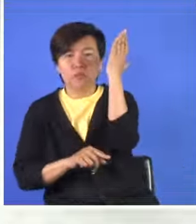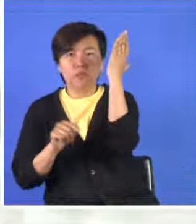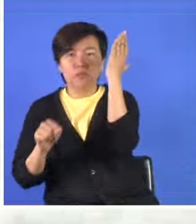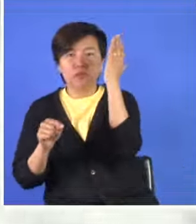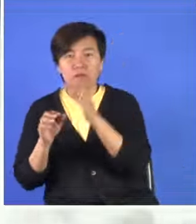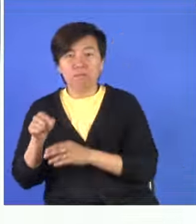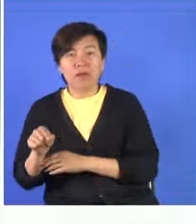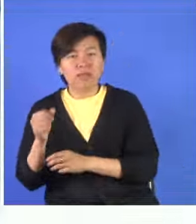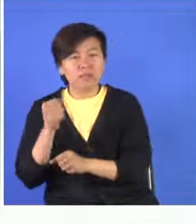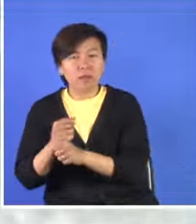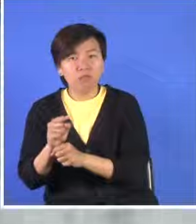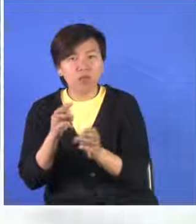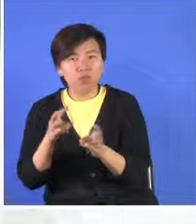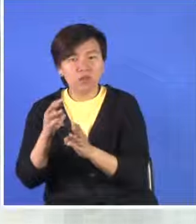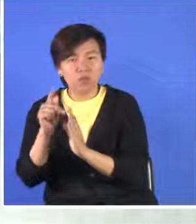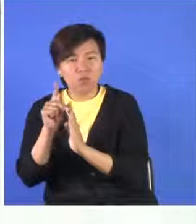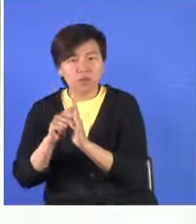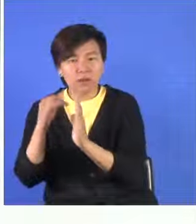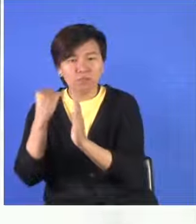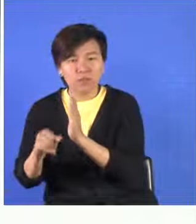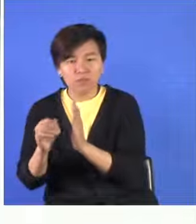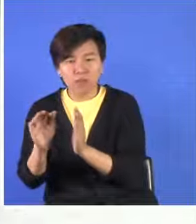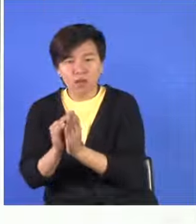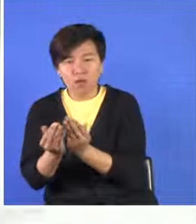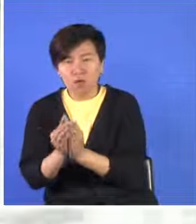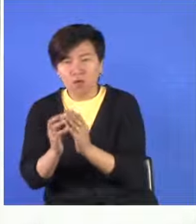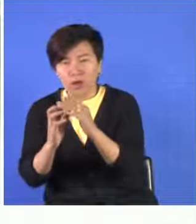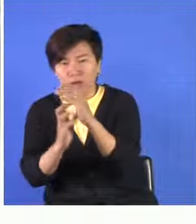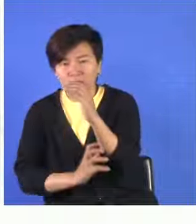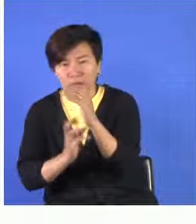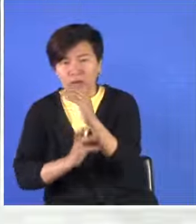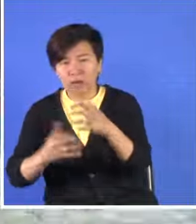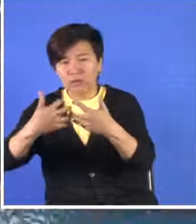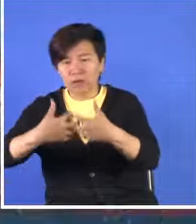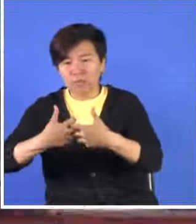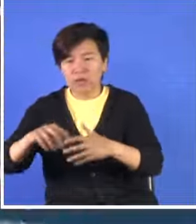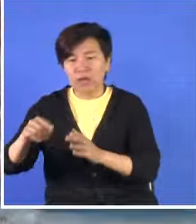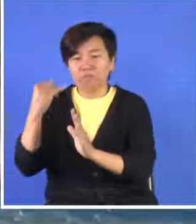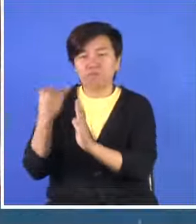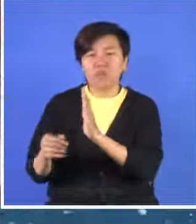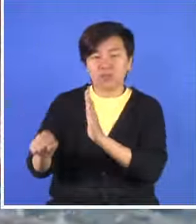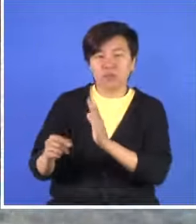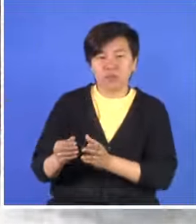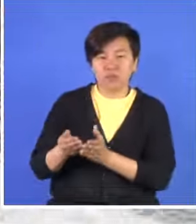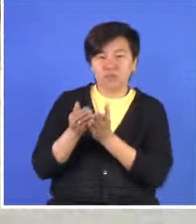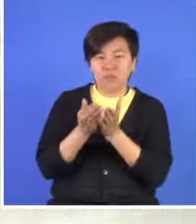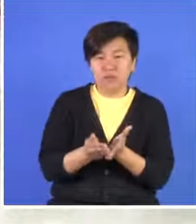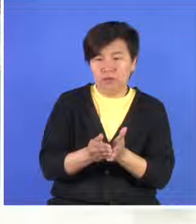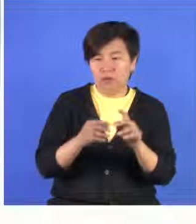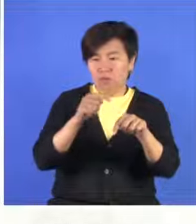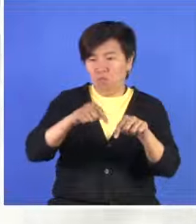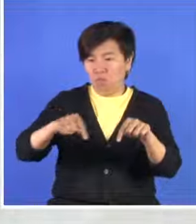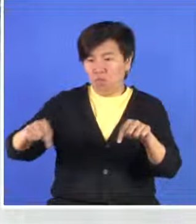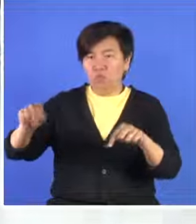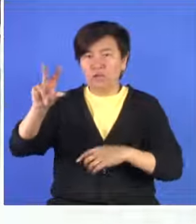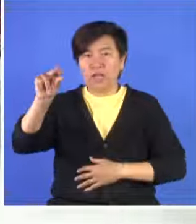แจ้งบอกว่ามีการลักลอบไปคราดหอยเถื่อนโดยมีการใช้เครื่องมือในผิดกฎหมายมีเรือประมงเถื่อนกว่า30ลำเข้